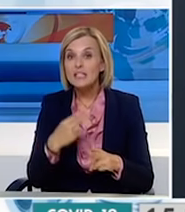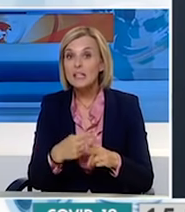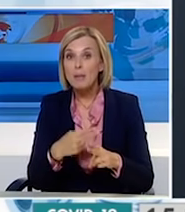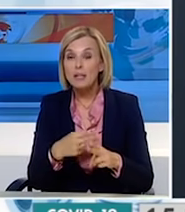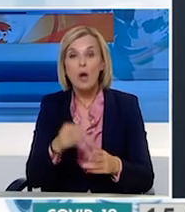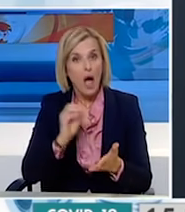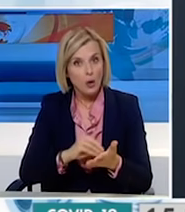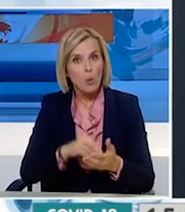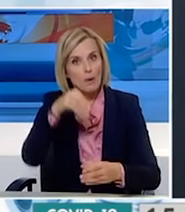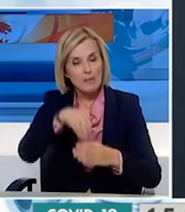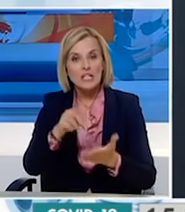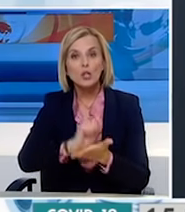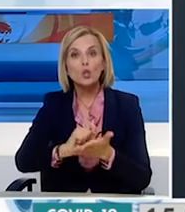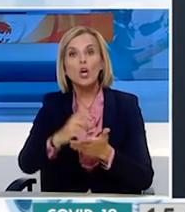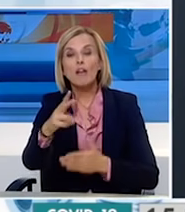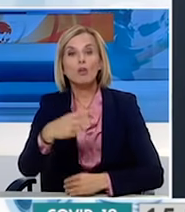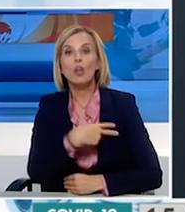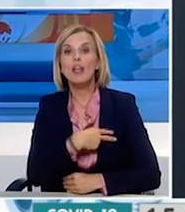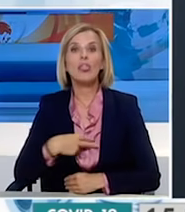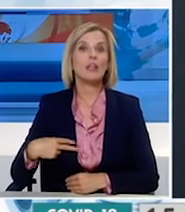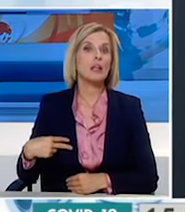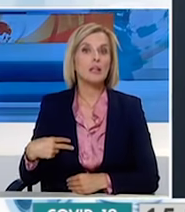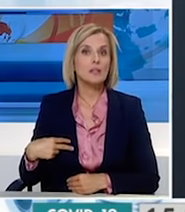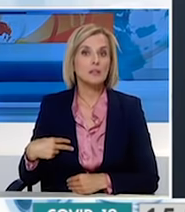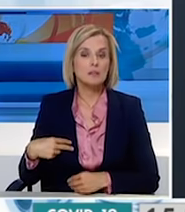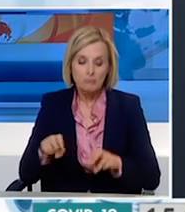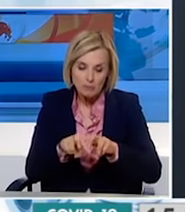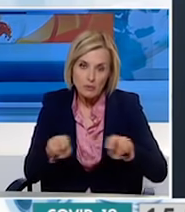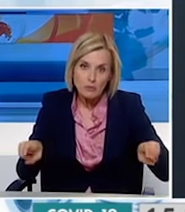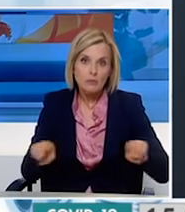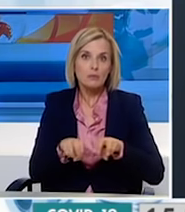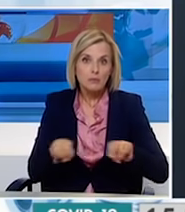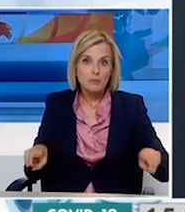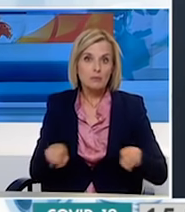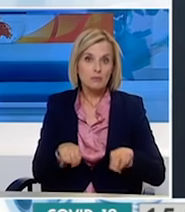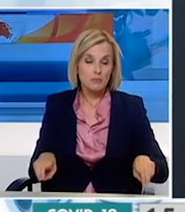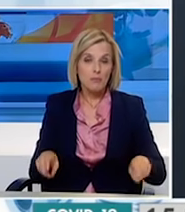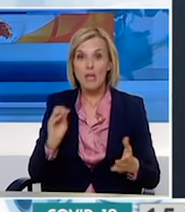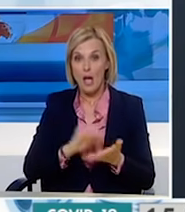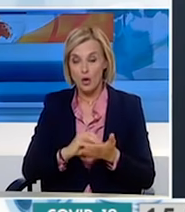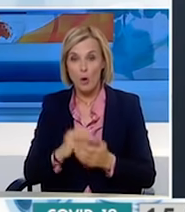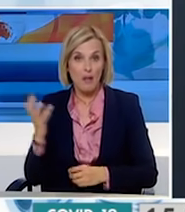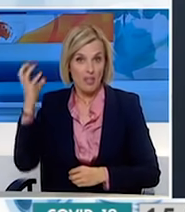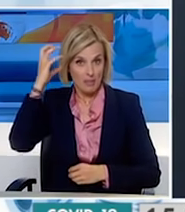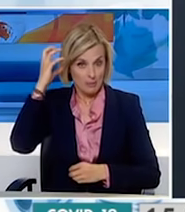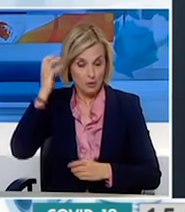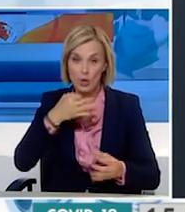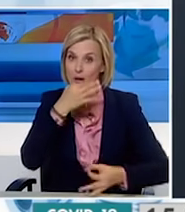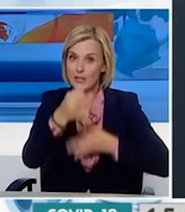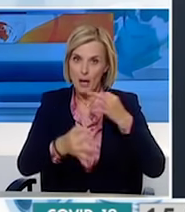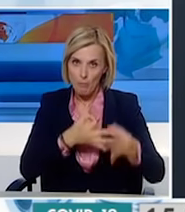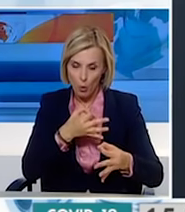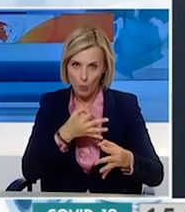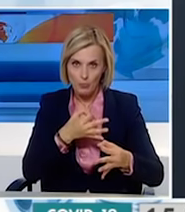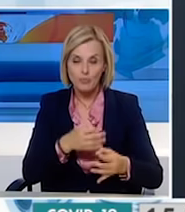και του γραφείου των εκπαιδευτικών. Σχετικά τώρα με τη μετακίνηση μεταξύ νομών, θα ήθελα να θυμίσω ότι στην παρούσα φάση